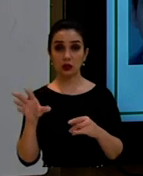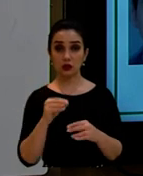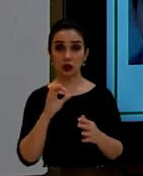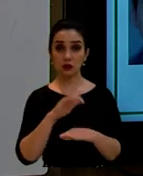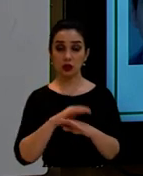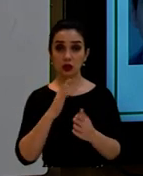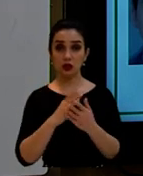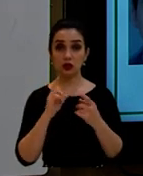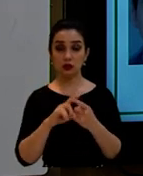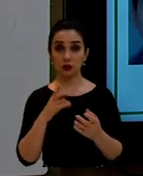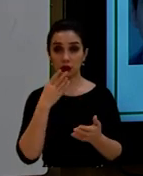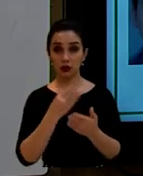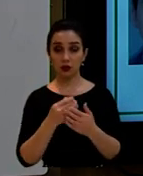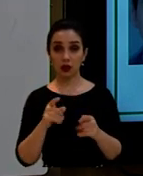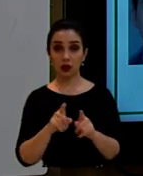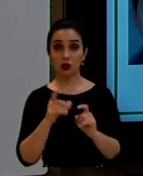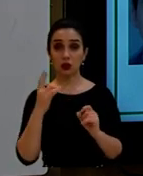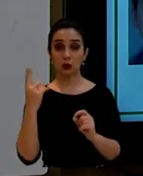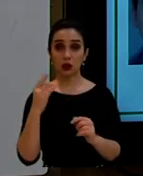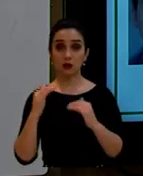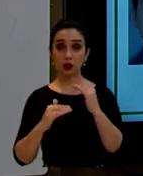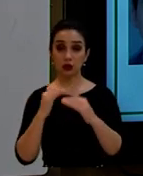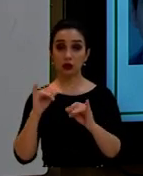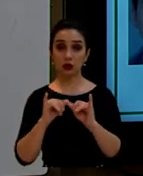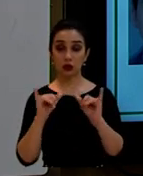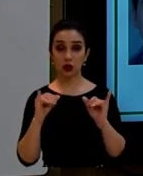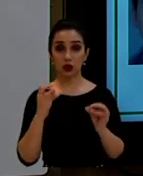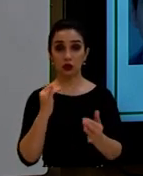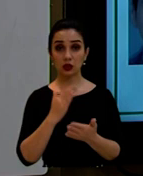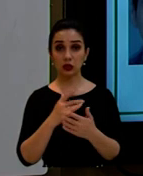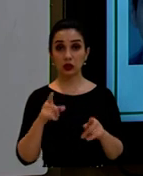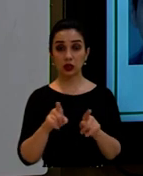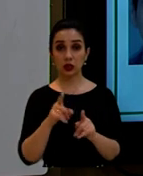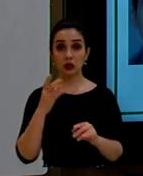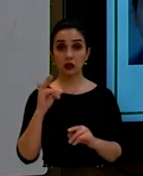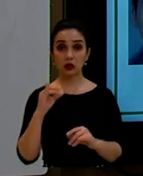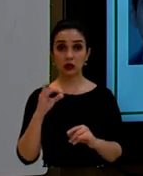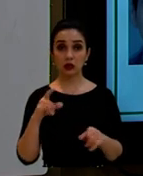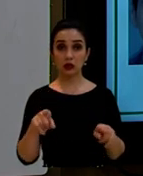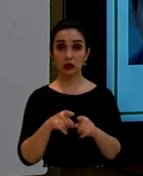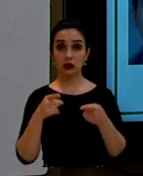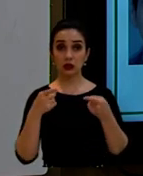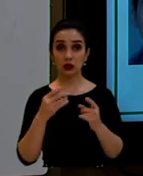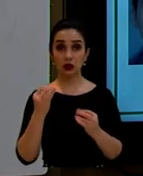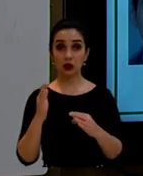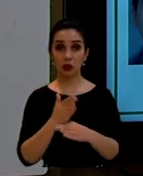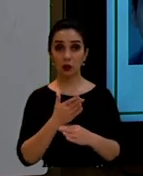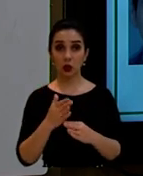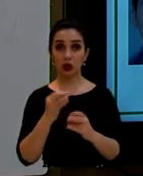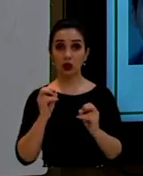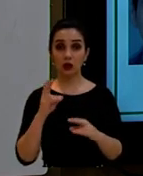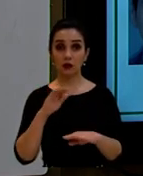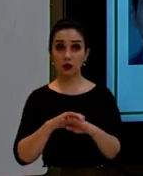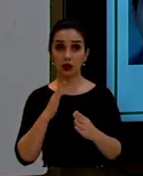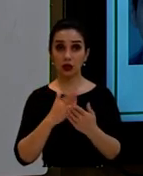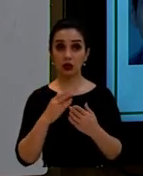факторы взаимосвязаны. На первом этапе развития и происхождения рас – естественный отбор – как